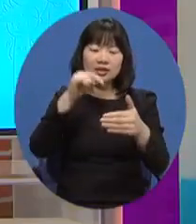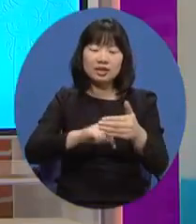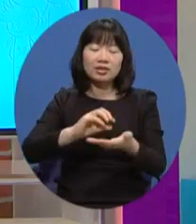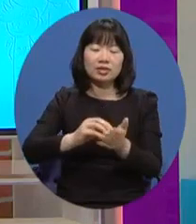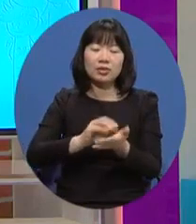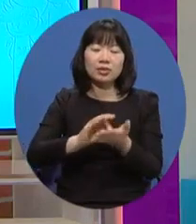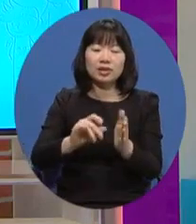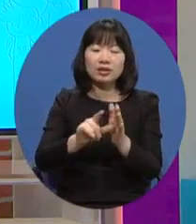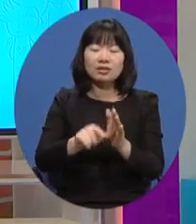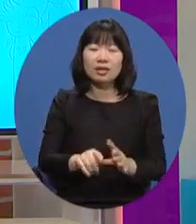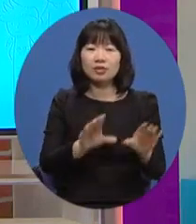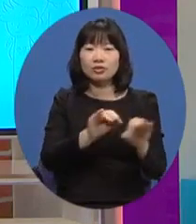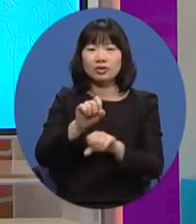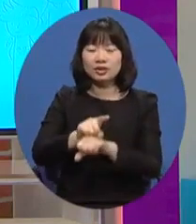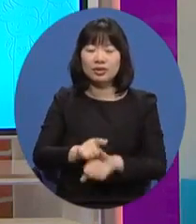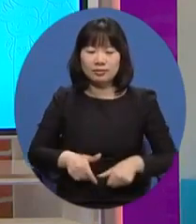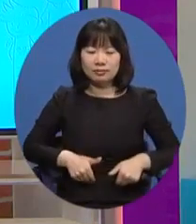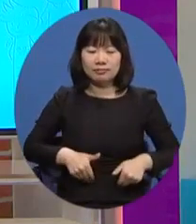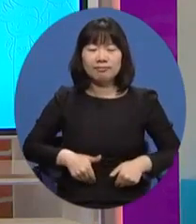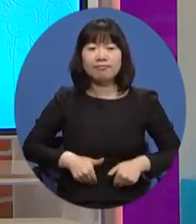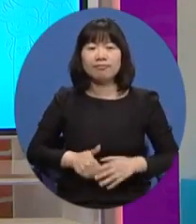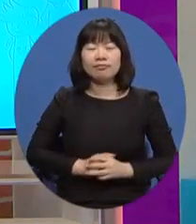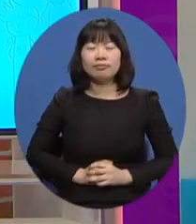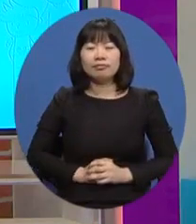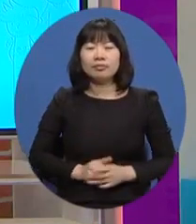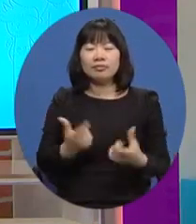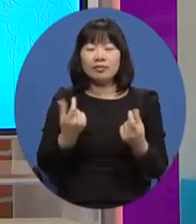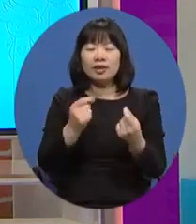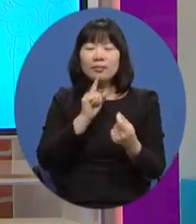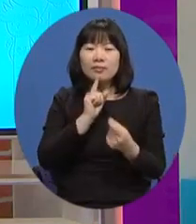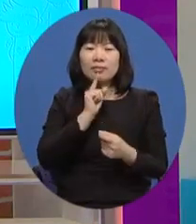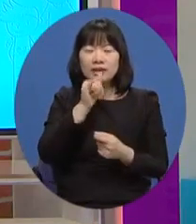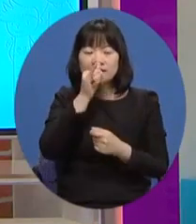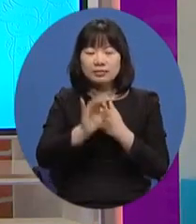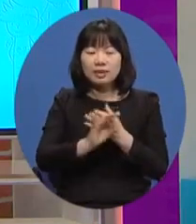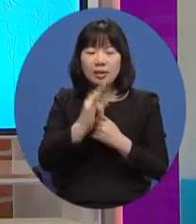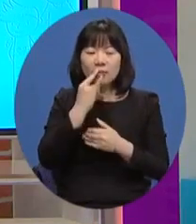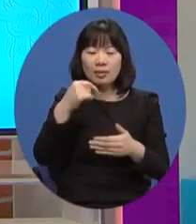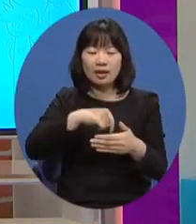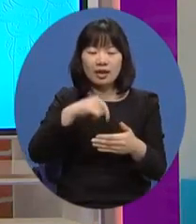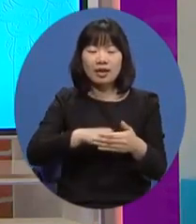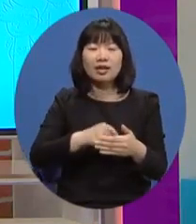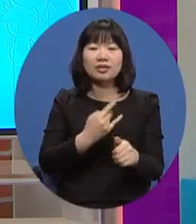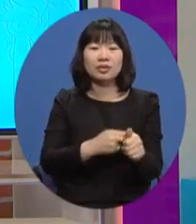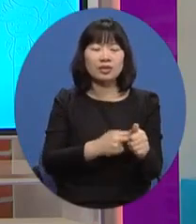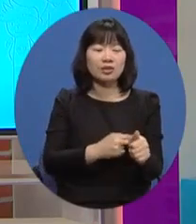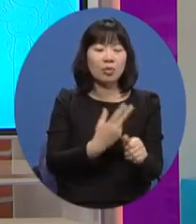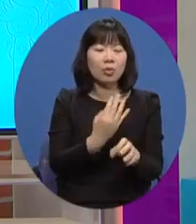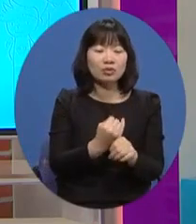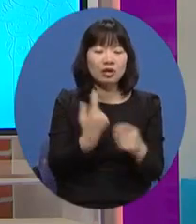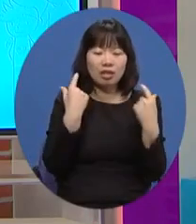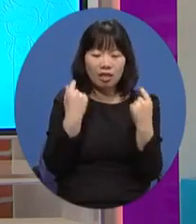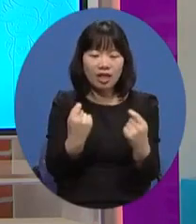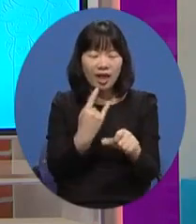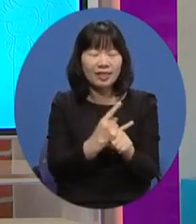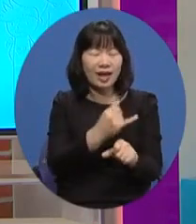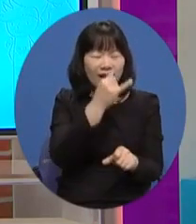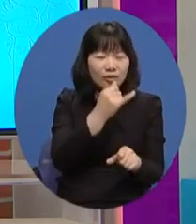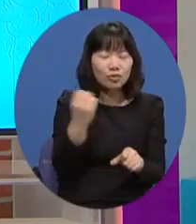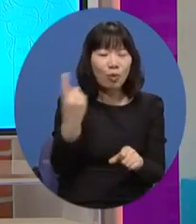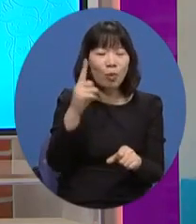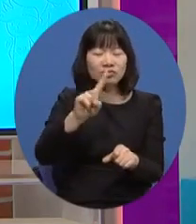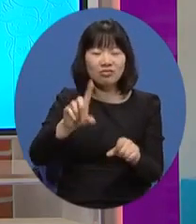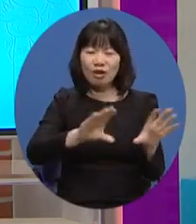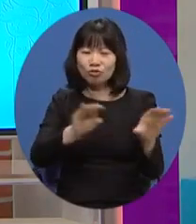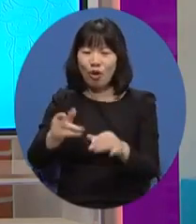적용할 때는 유연성이 필요합니다. 네. 그래서 이런 얘기를 하면 또 엄마들 마음속에, 아유, 선생님 언젠 또 일관되게 하라고 했다가 또 어떨 땐